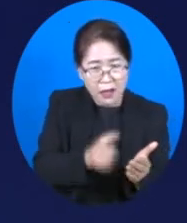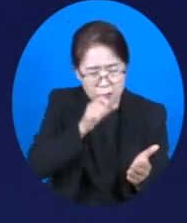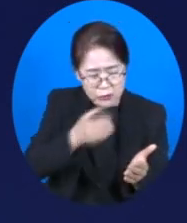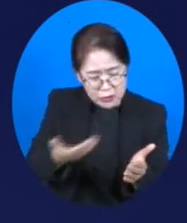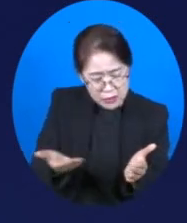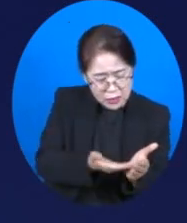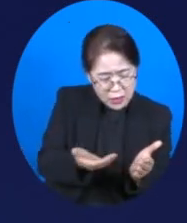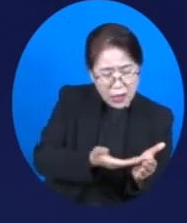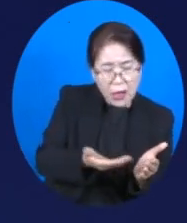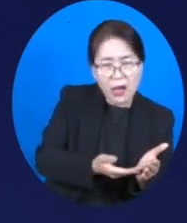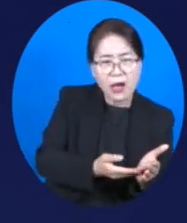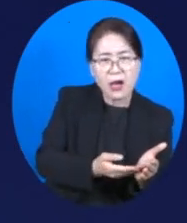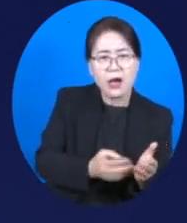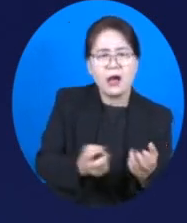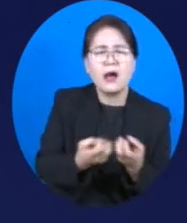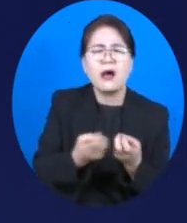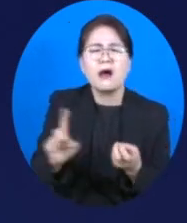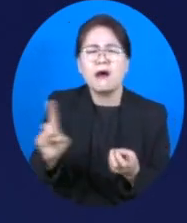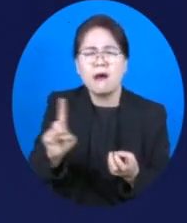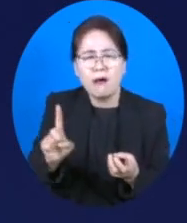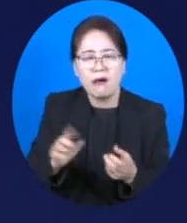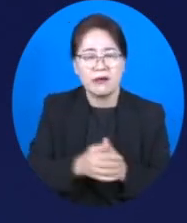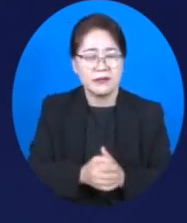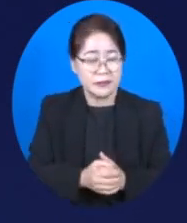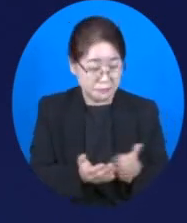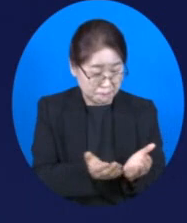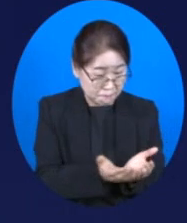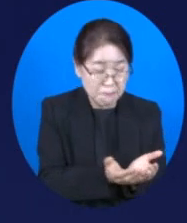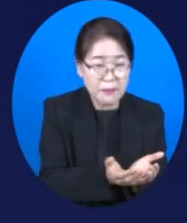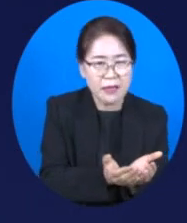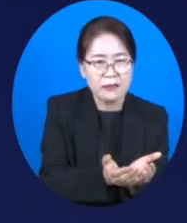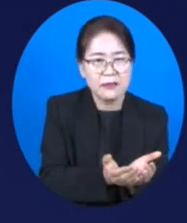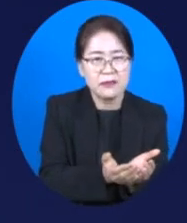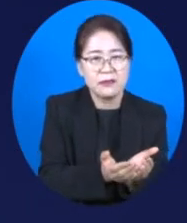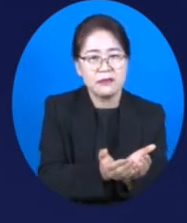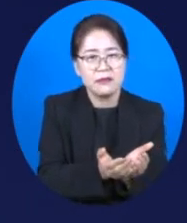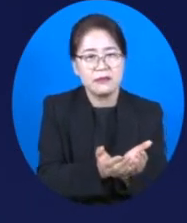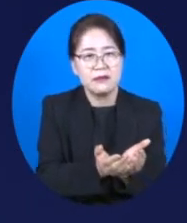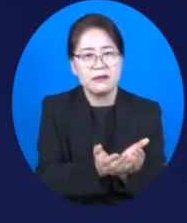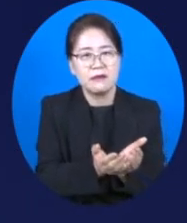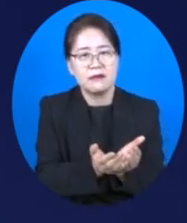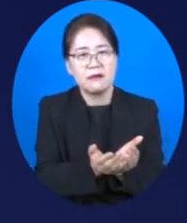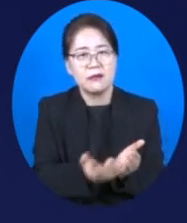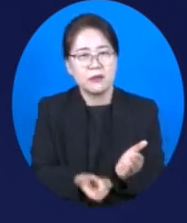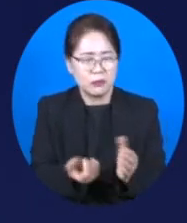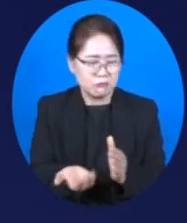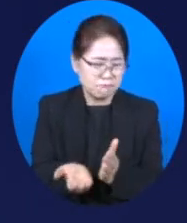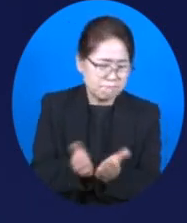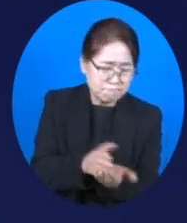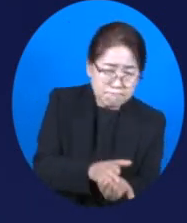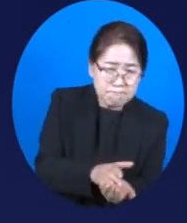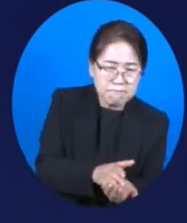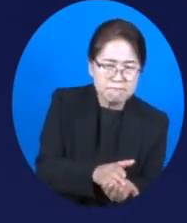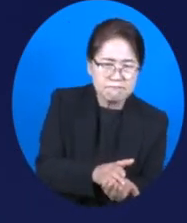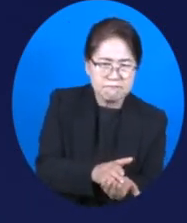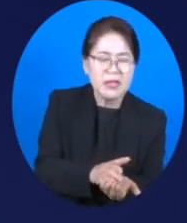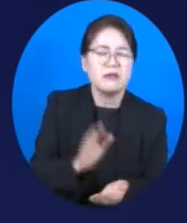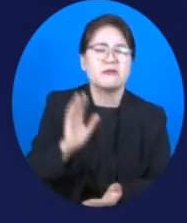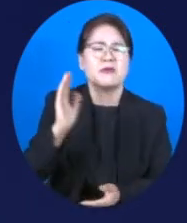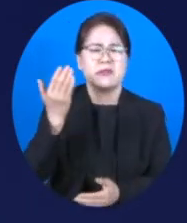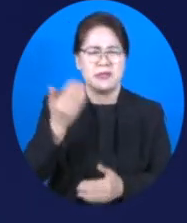된다면 어떻게 될까요? 그 배는 타이타닉호처럼 침몰하고 말